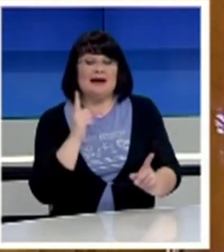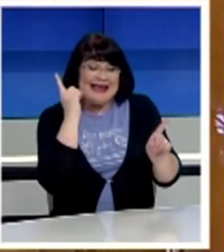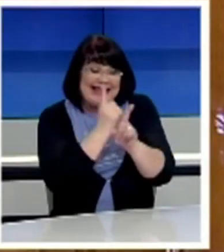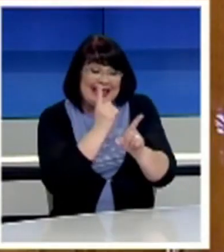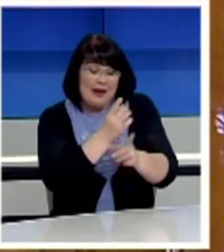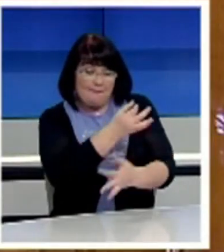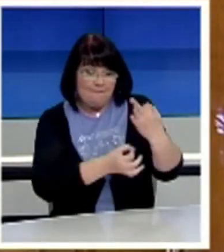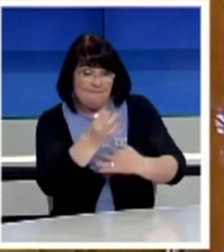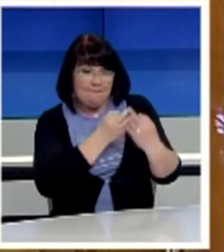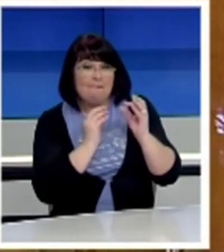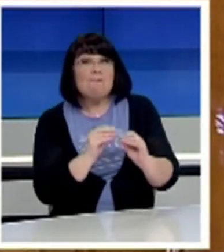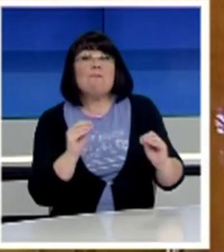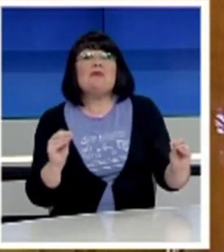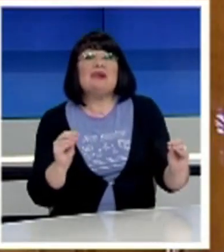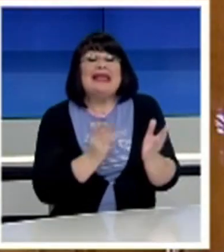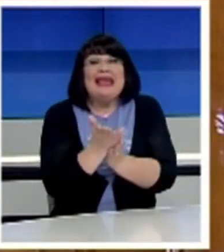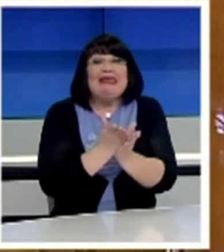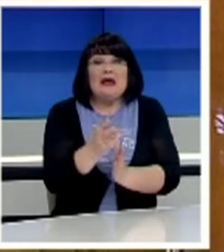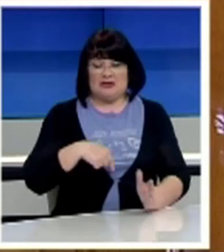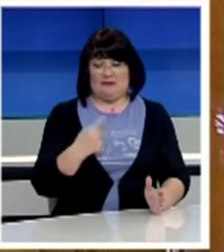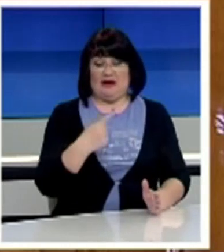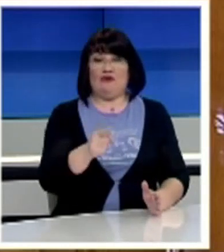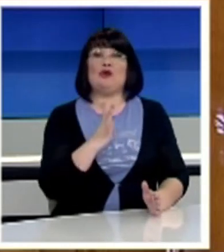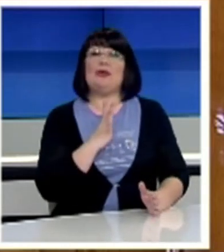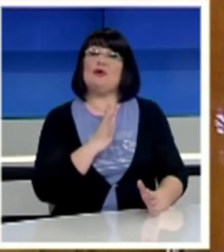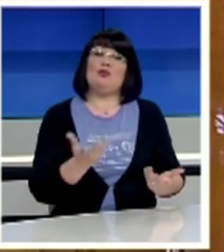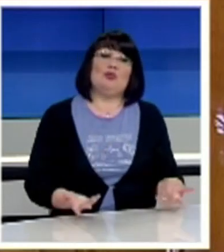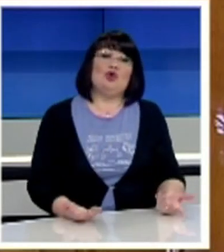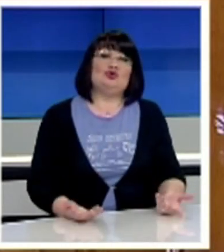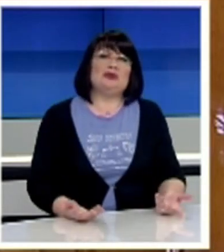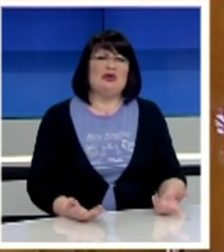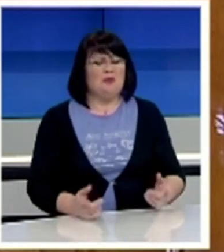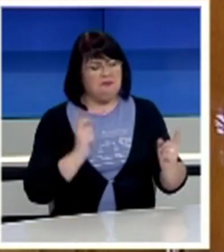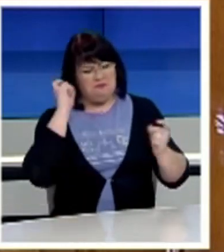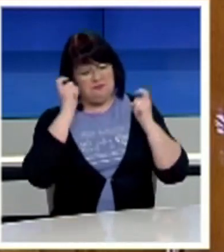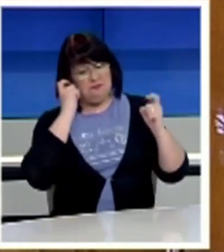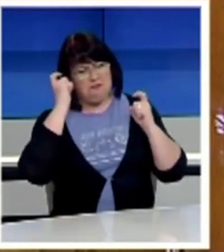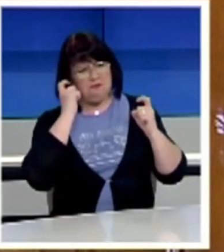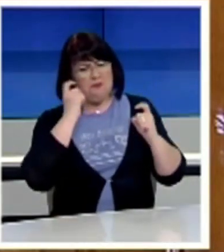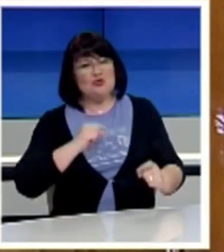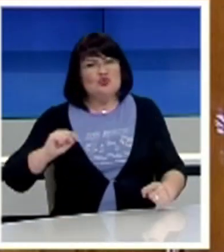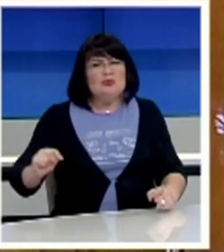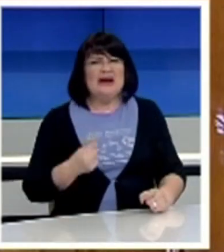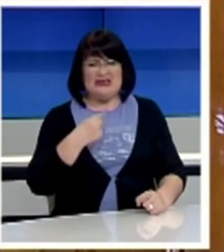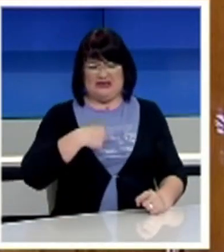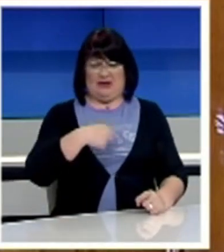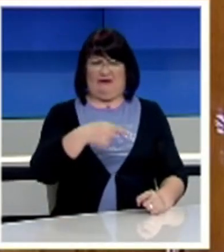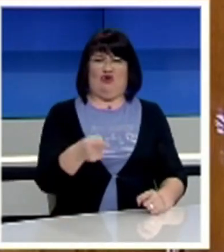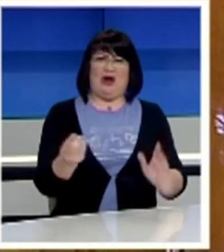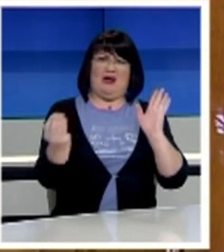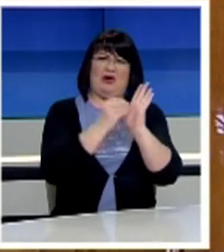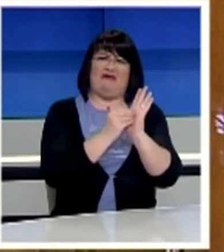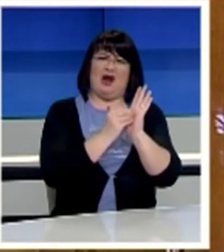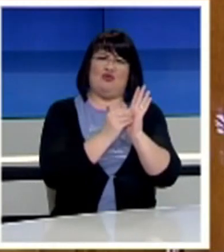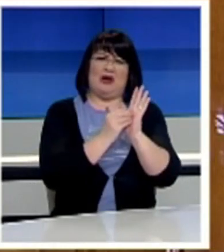εξειδίκευση, ενώ δεν μιλάτε για την πνευματική και ηθική συμπεριφορά του ατόμου. Και εδώ απορώ με την αριστερά. Τους ενοχλεί η διαγωγή. Δηλαδή, πού